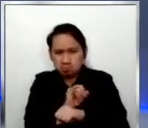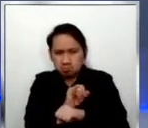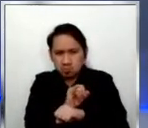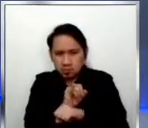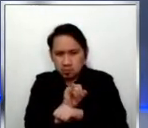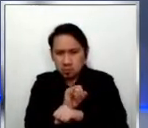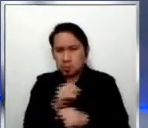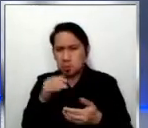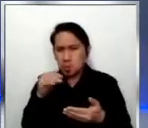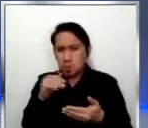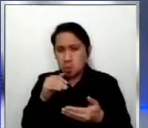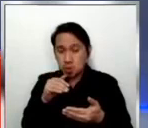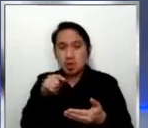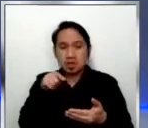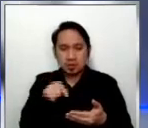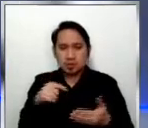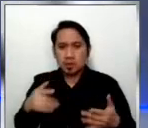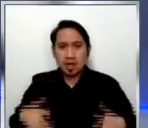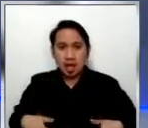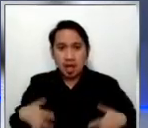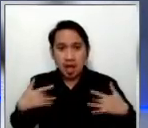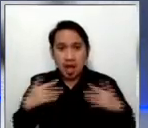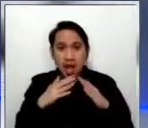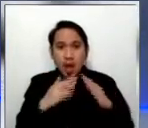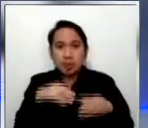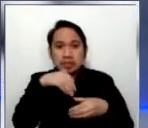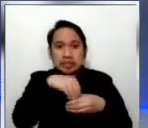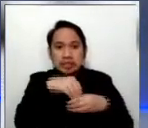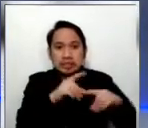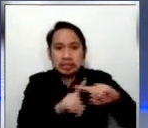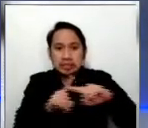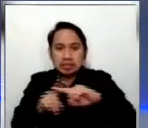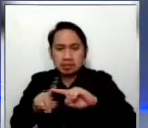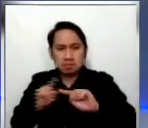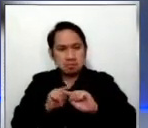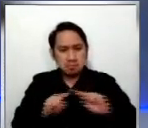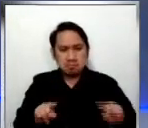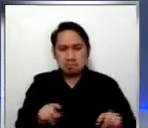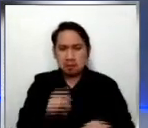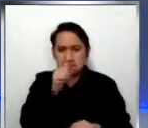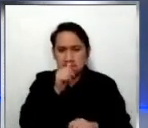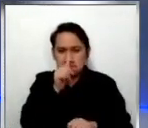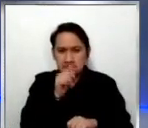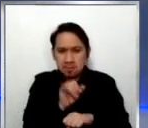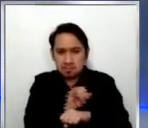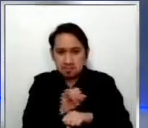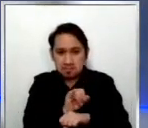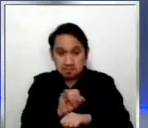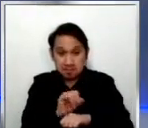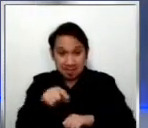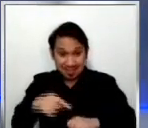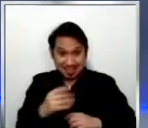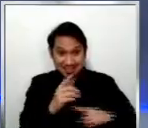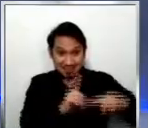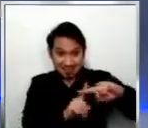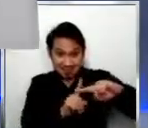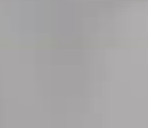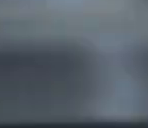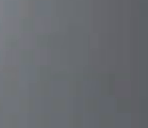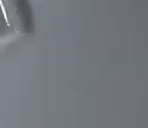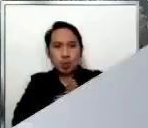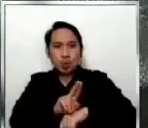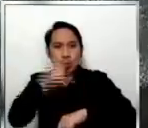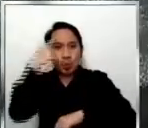South Cemetery. Sige siya sa pag-aaral kahit pa nicho ang gamit niyang mesa. Yan po ang tinutukan ni Salima